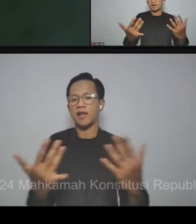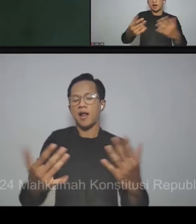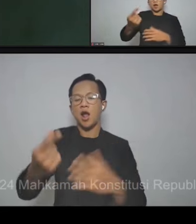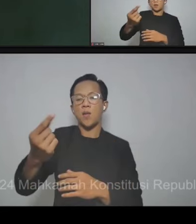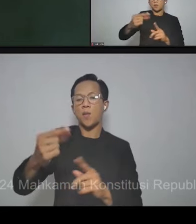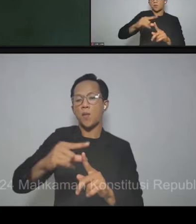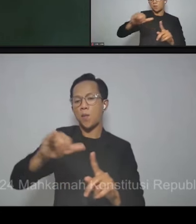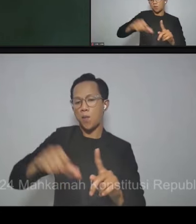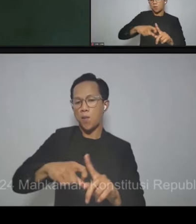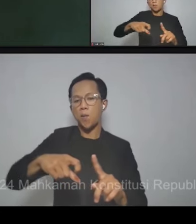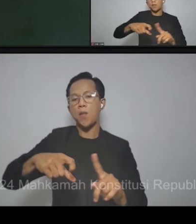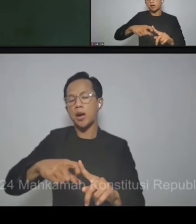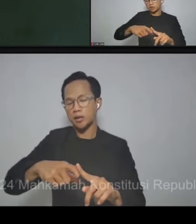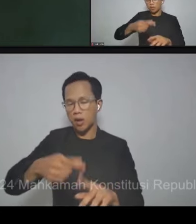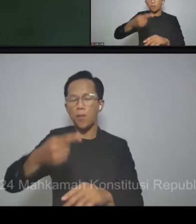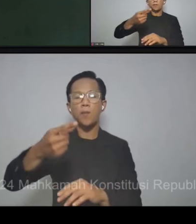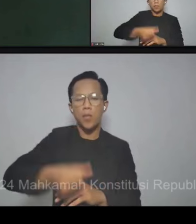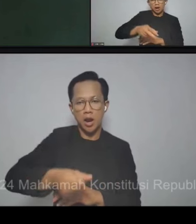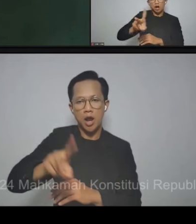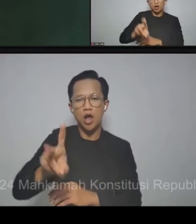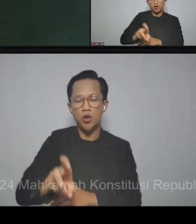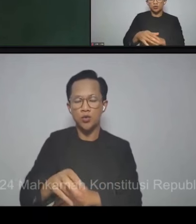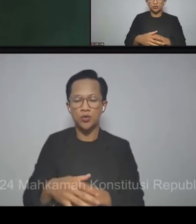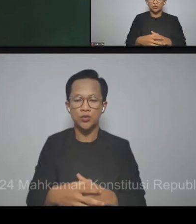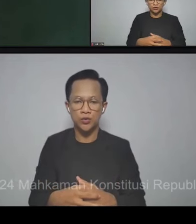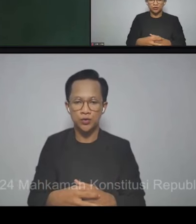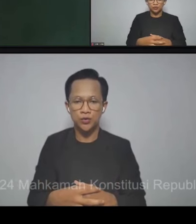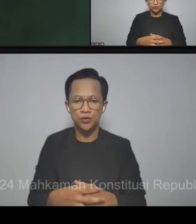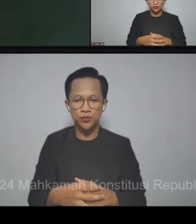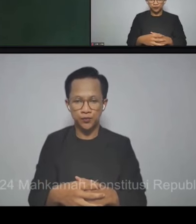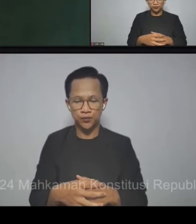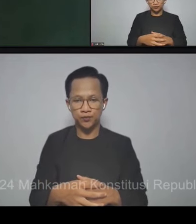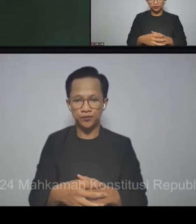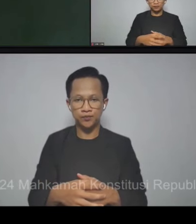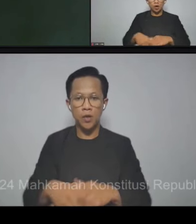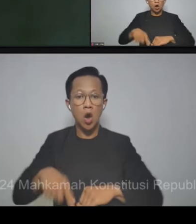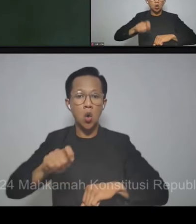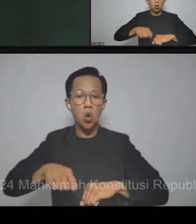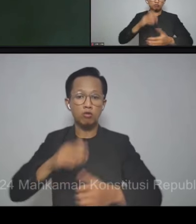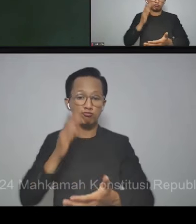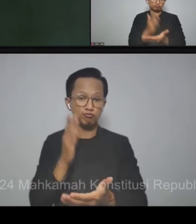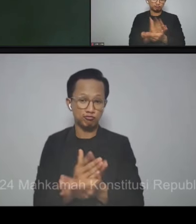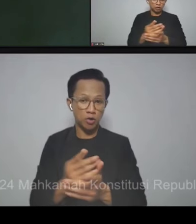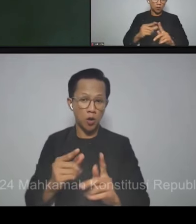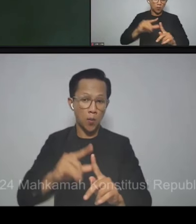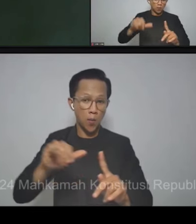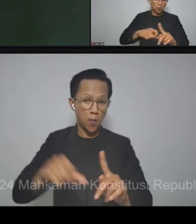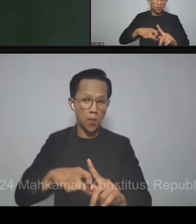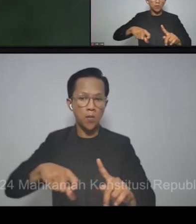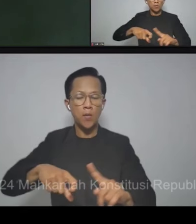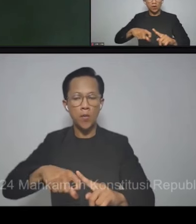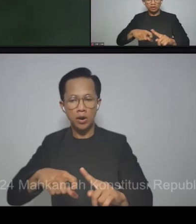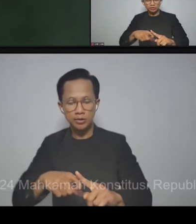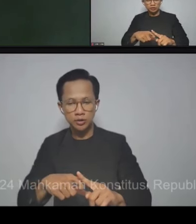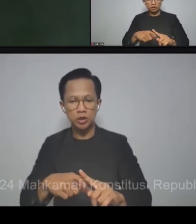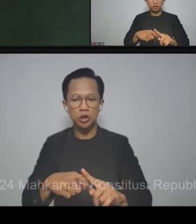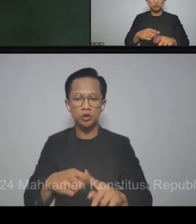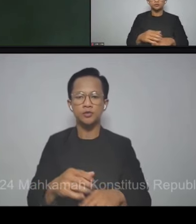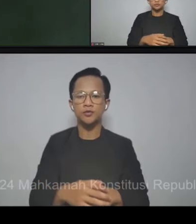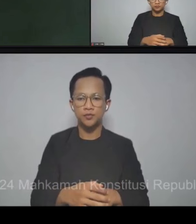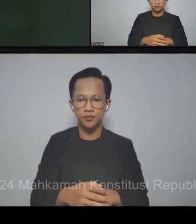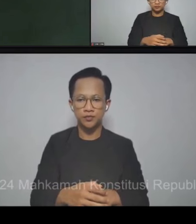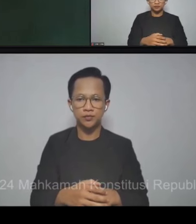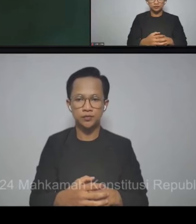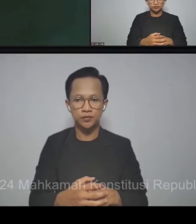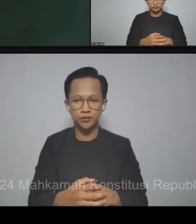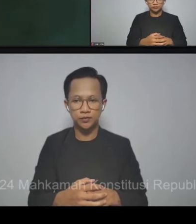kewajiban membayar pajak bahwa penegakan hukum pidana di bidang perpajakan merupakan pidana administratif yang bersifap ultimum remedium di